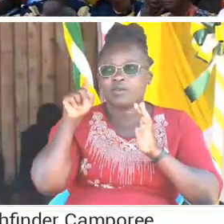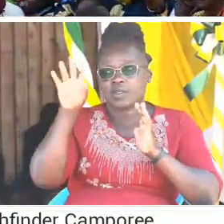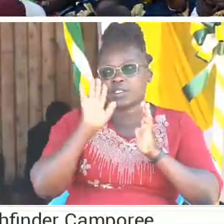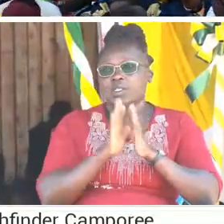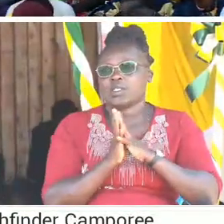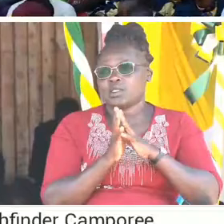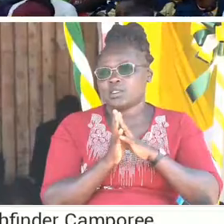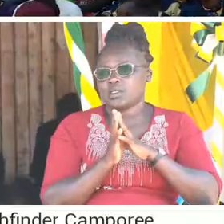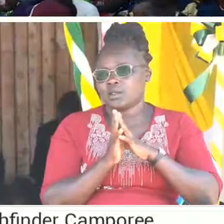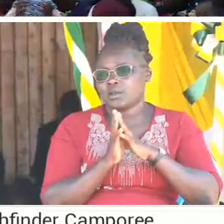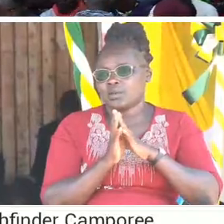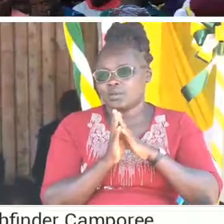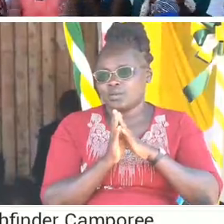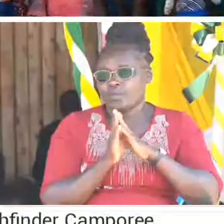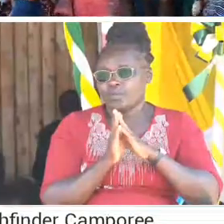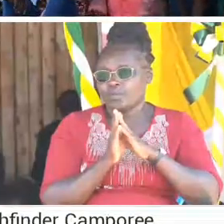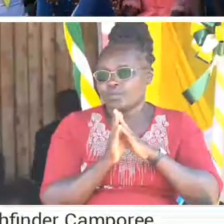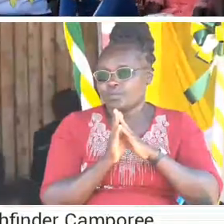Haijalishi.